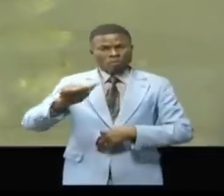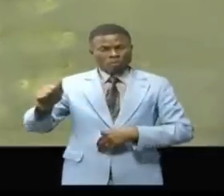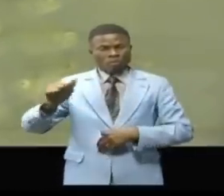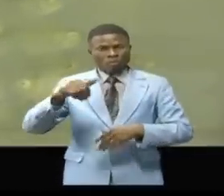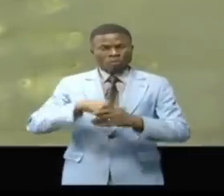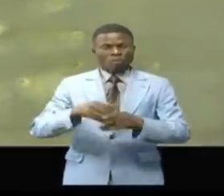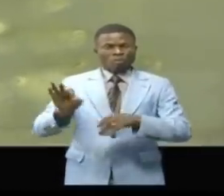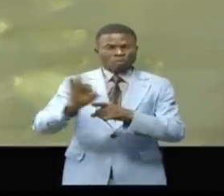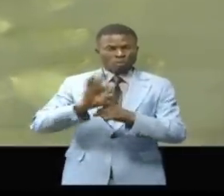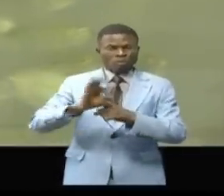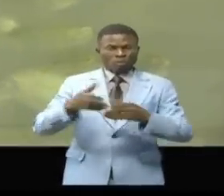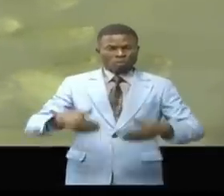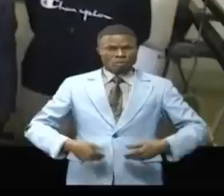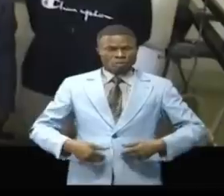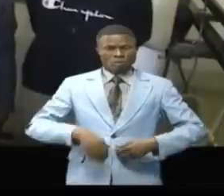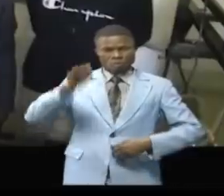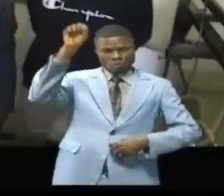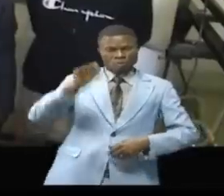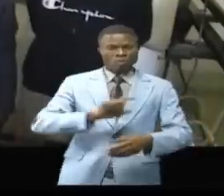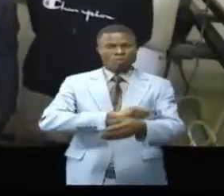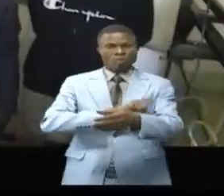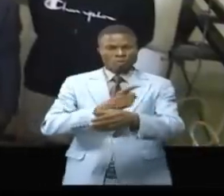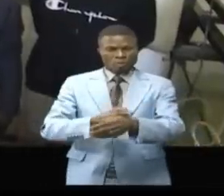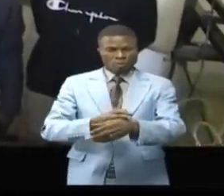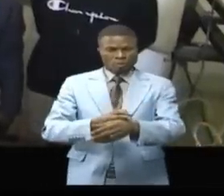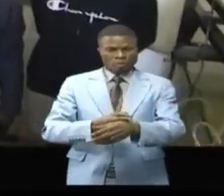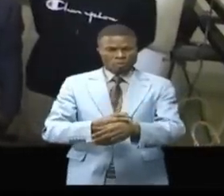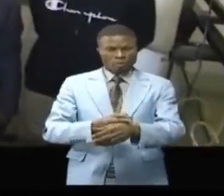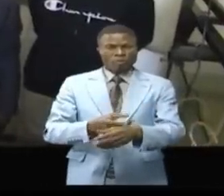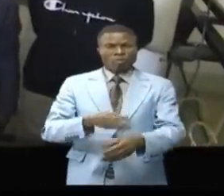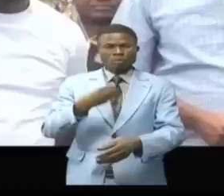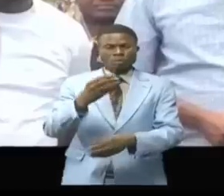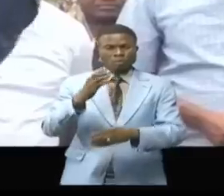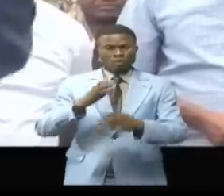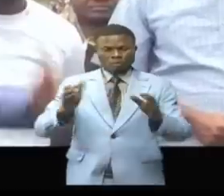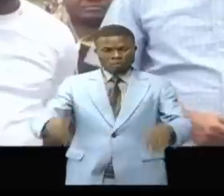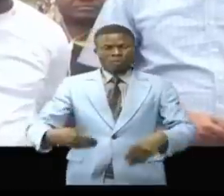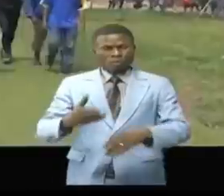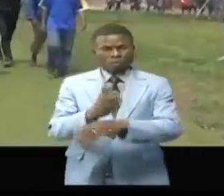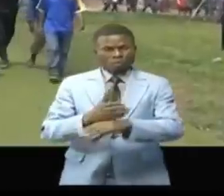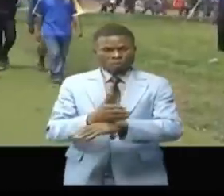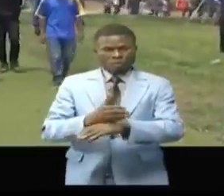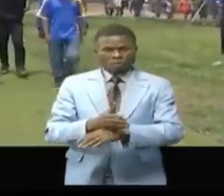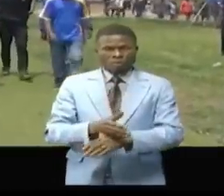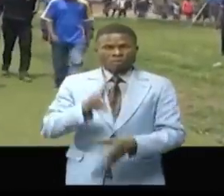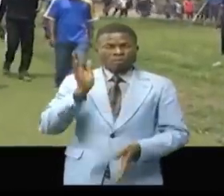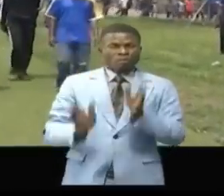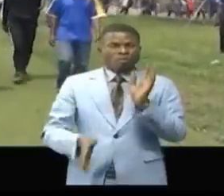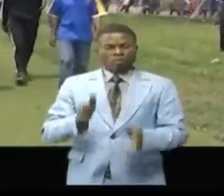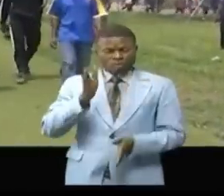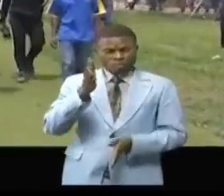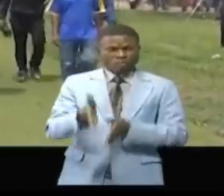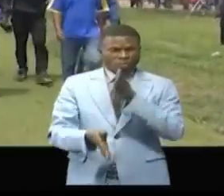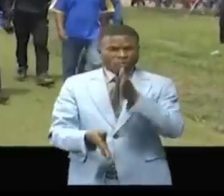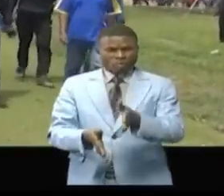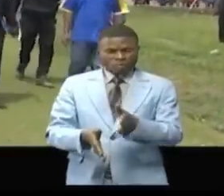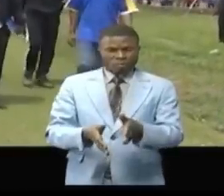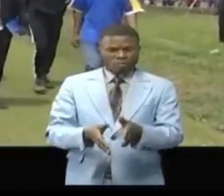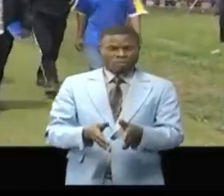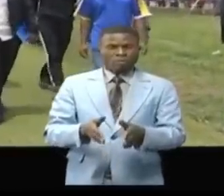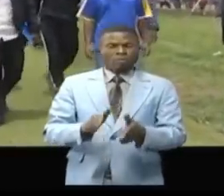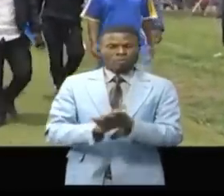la formation de la jeunesse du Sud Kivu dans l'agroalimentaire. Une journée marathon qui finit sur une